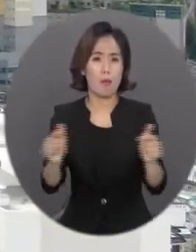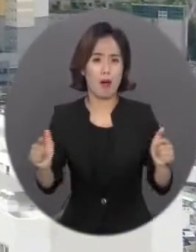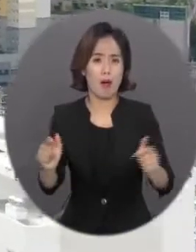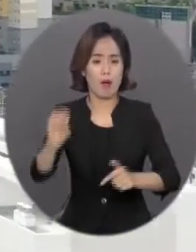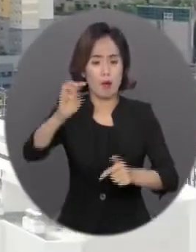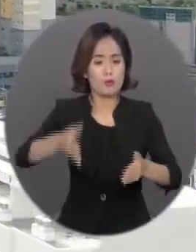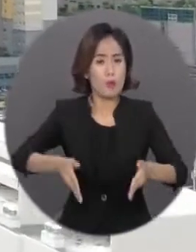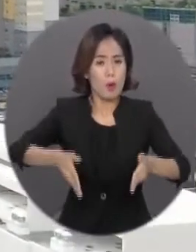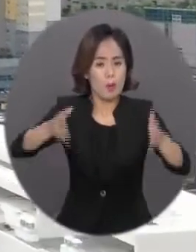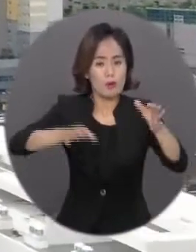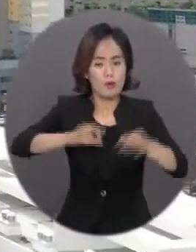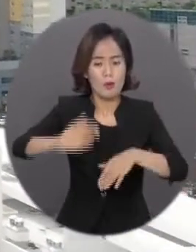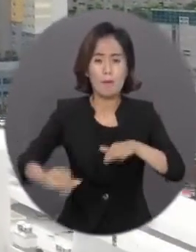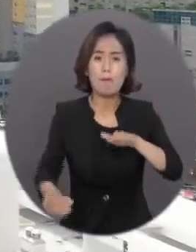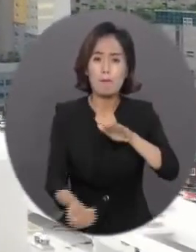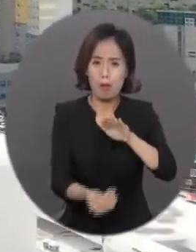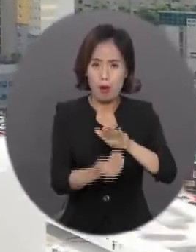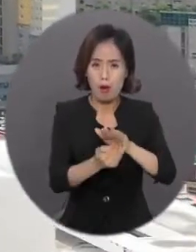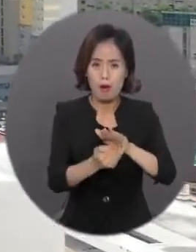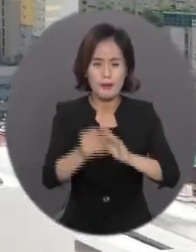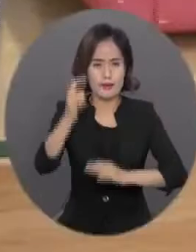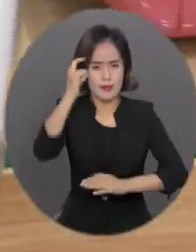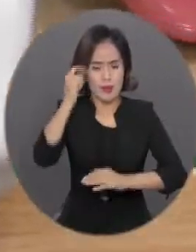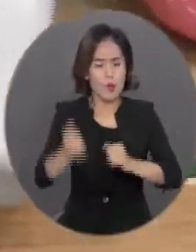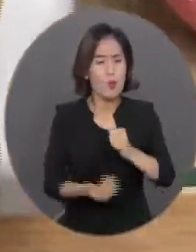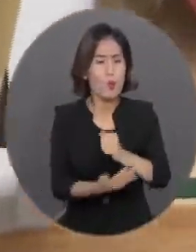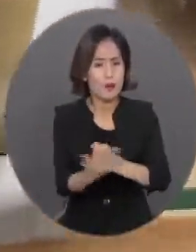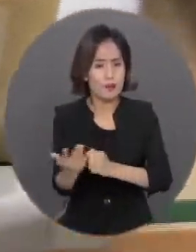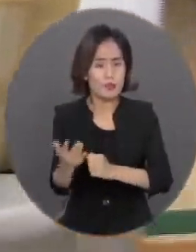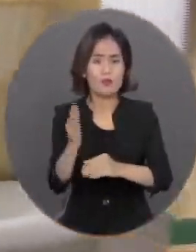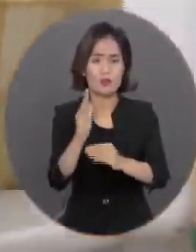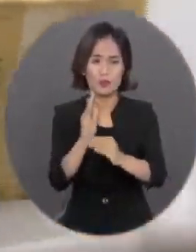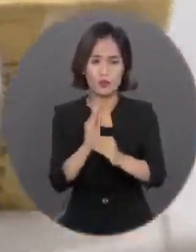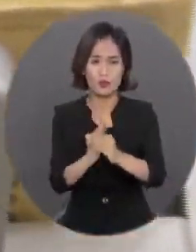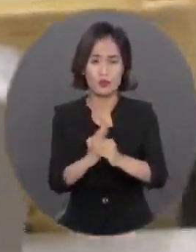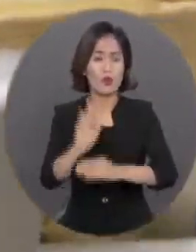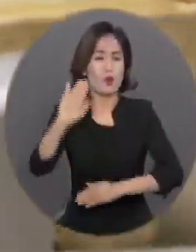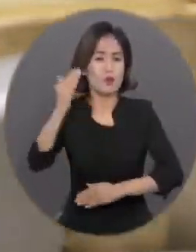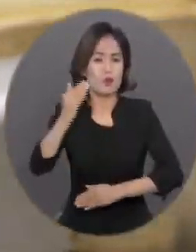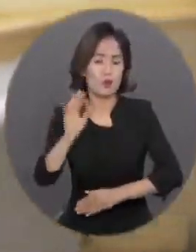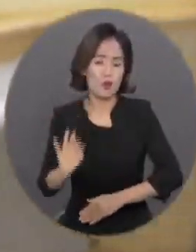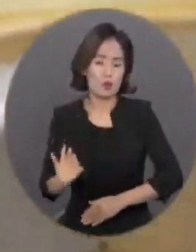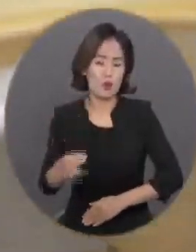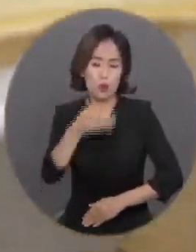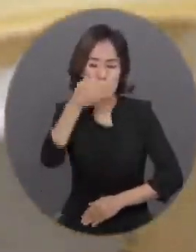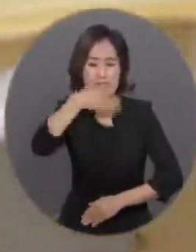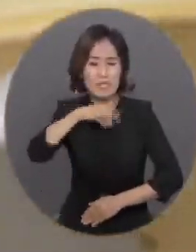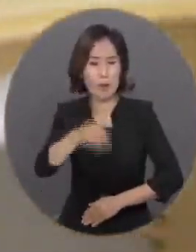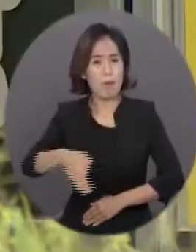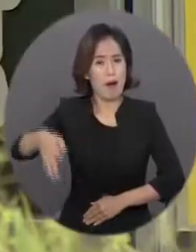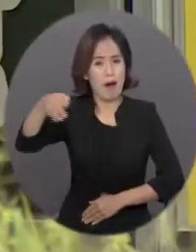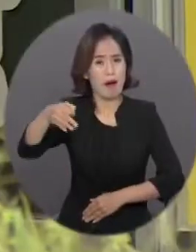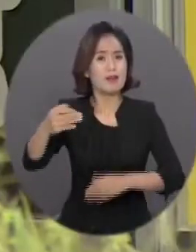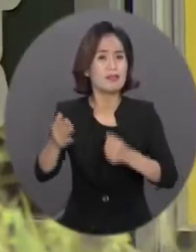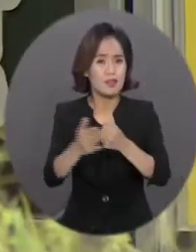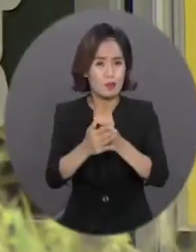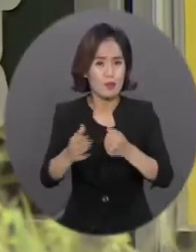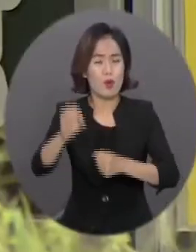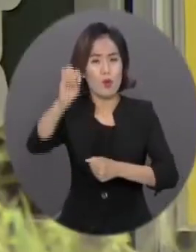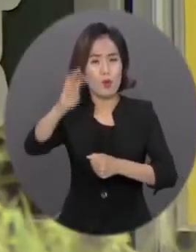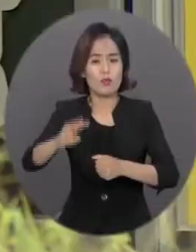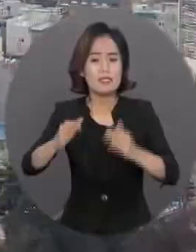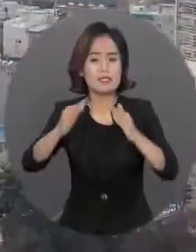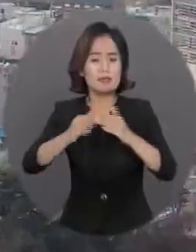광주의 아파트 시장이 최고점에 이르렀다는 인식이 확산해 있는 가운데 최근 가파른 금리 인상까지 더해지며